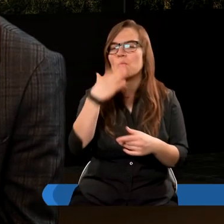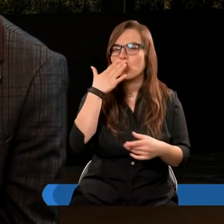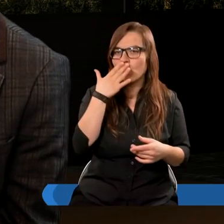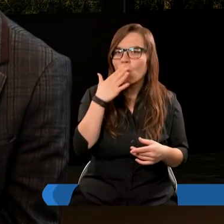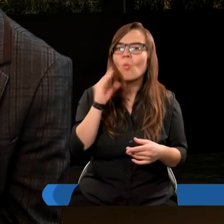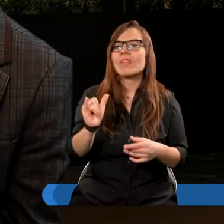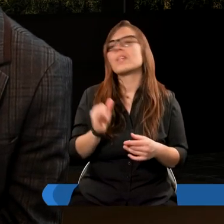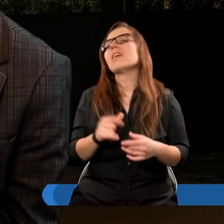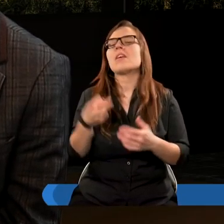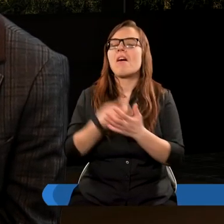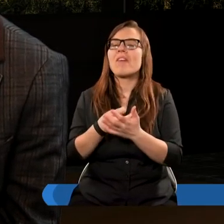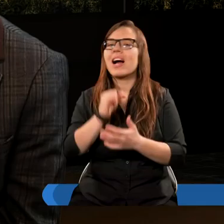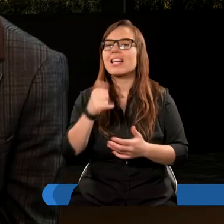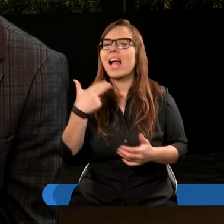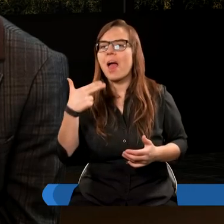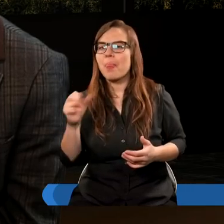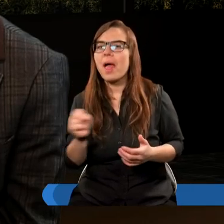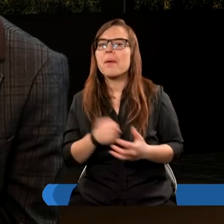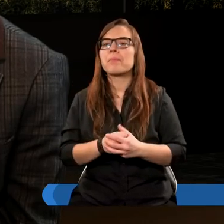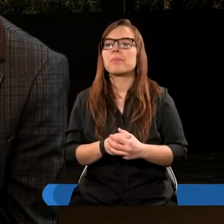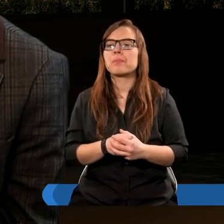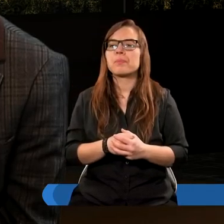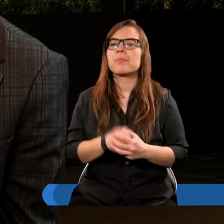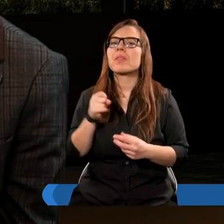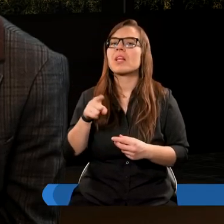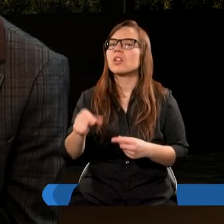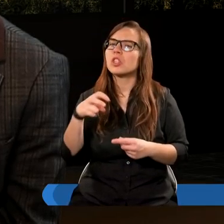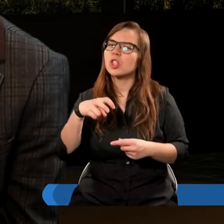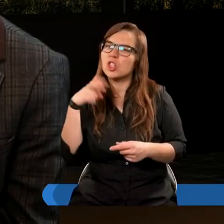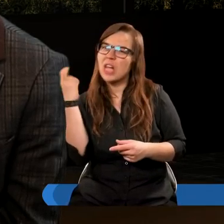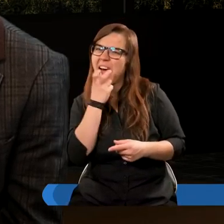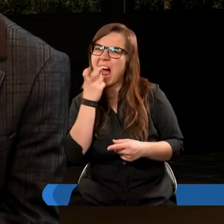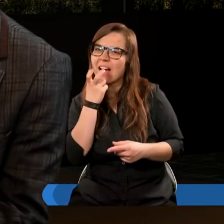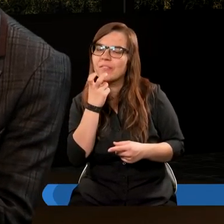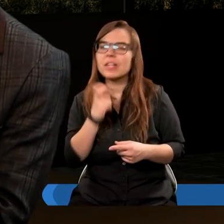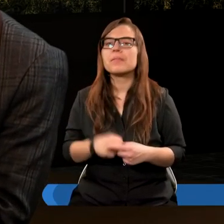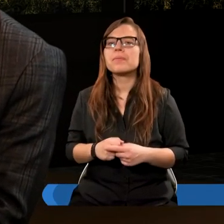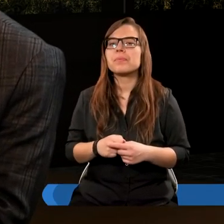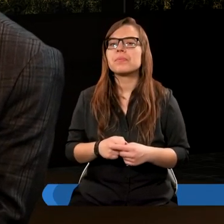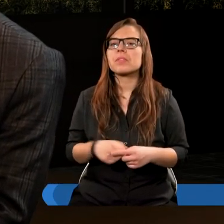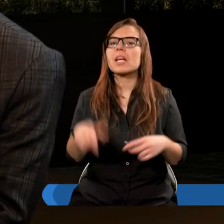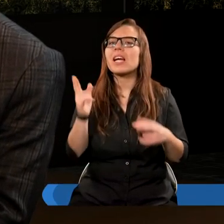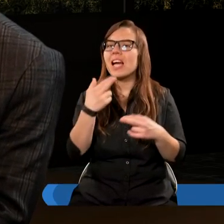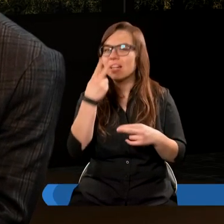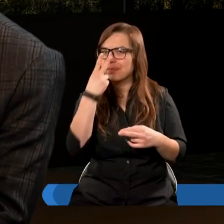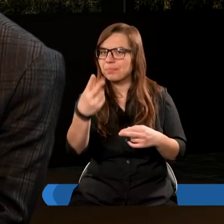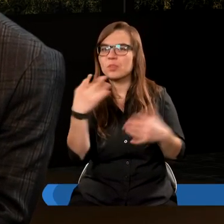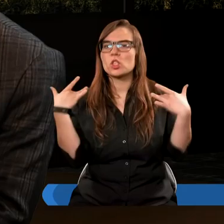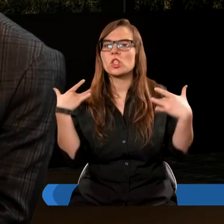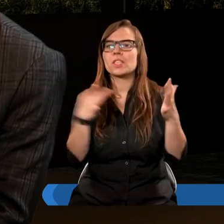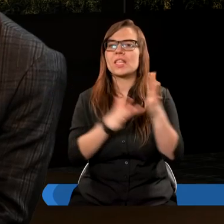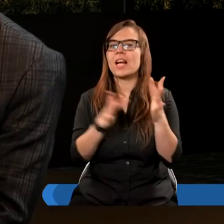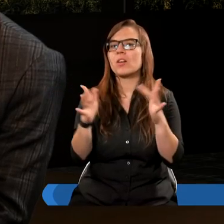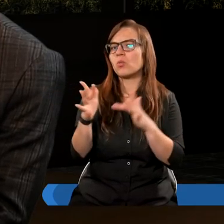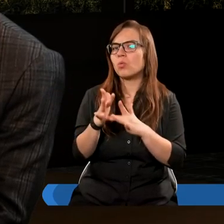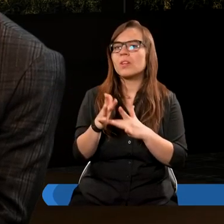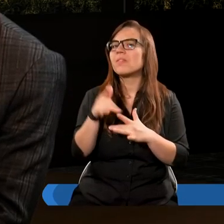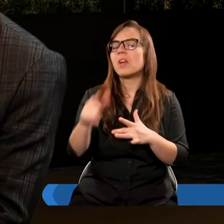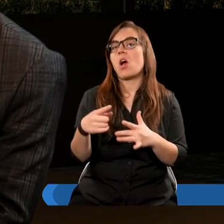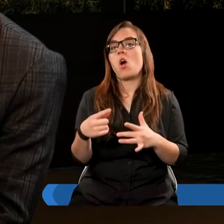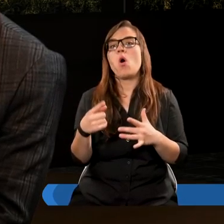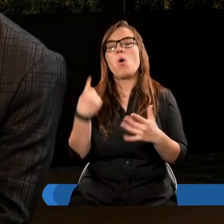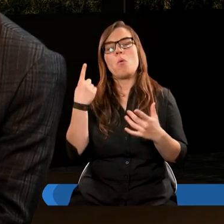chociażby w Ewangelii Jana. I to jest ciekawe, że kiedy popatrzymy na życie Jezusa, to nie jest tak